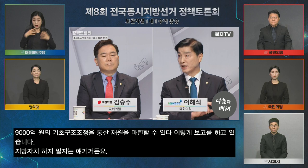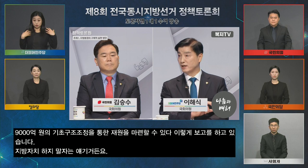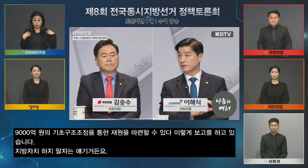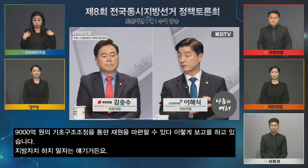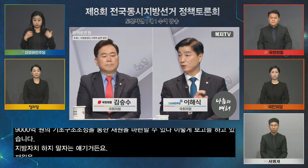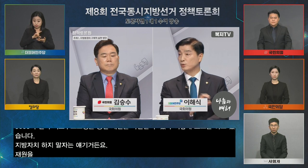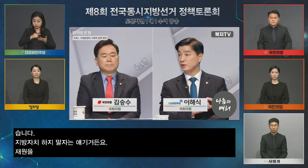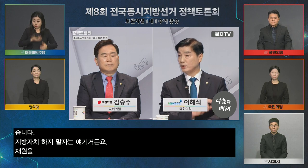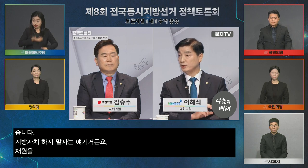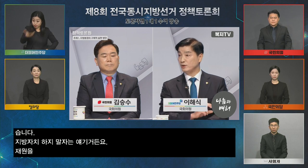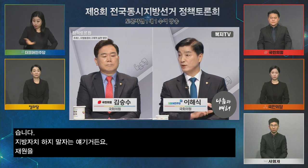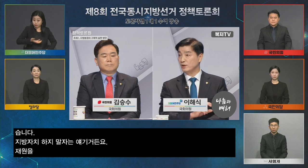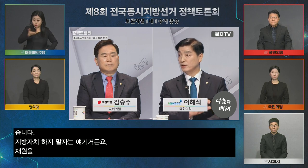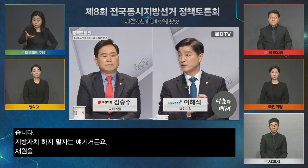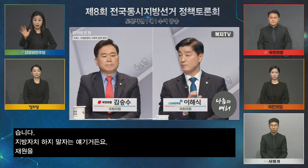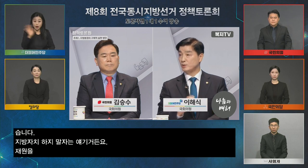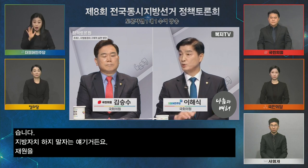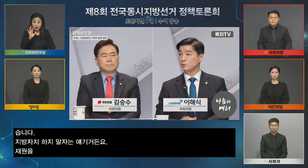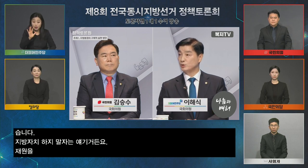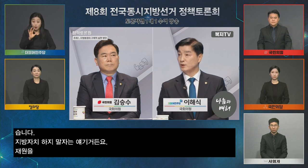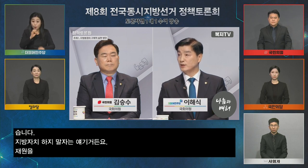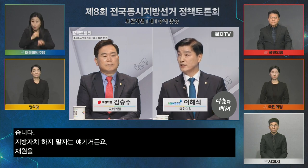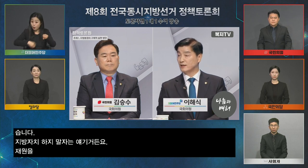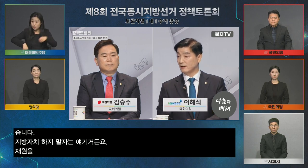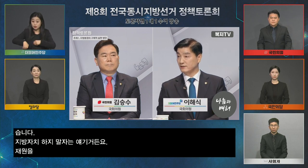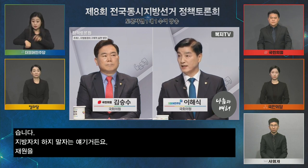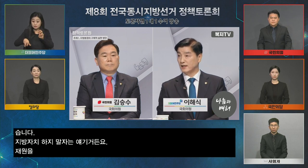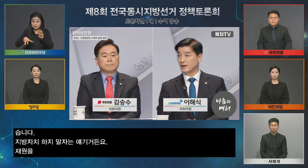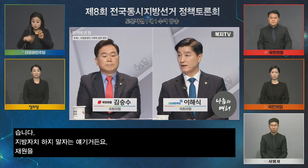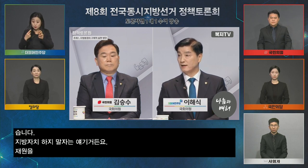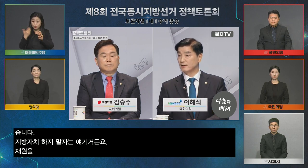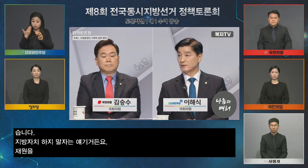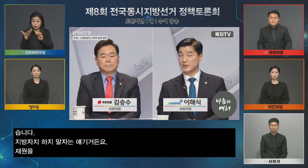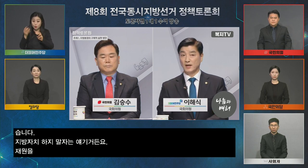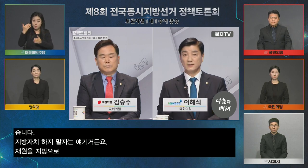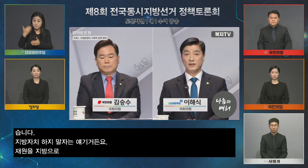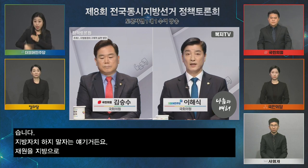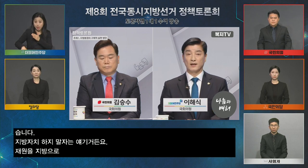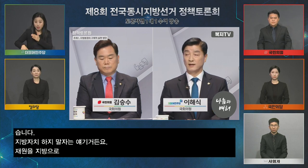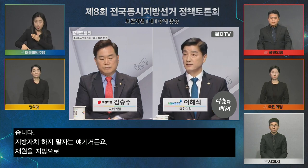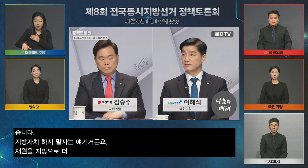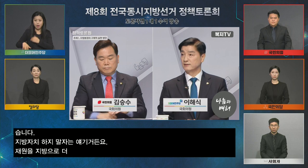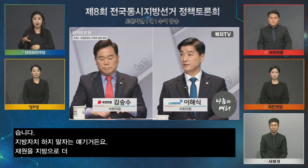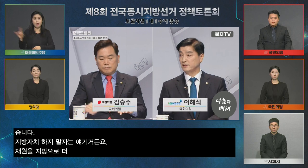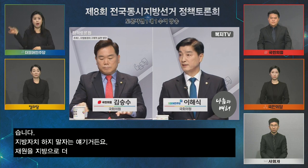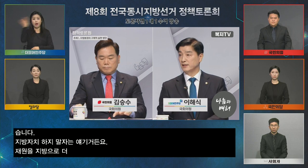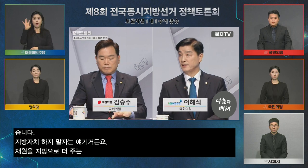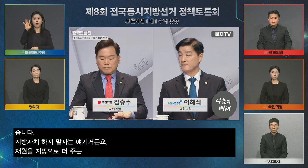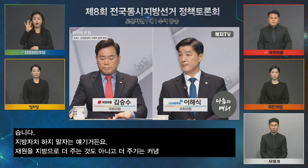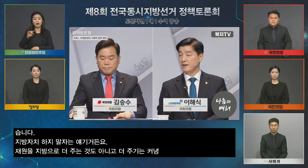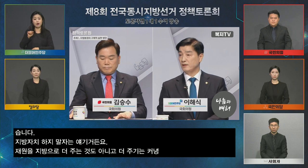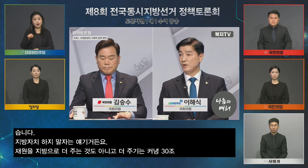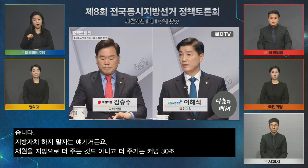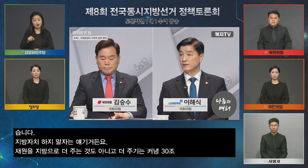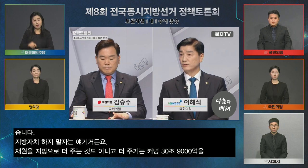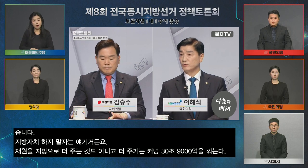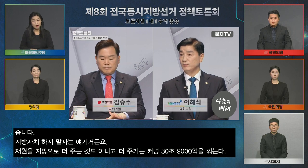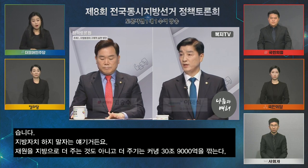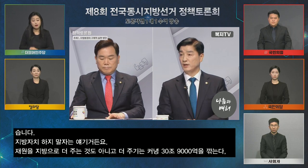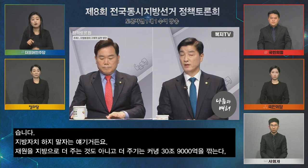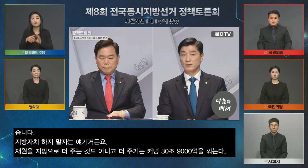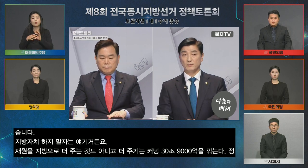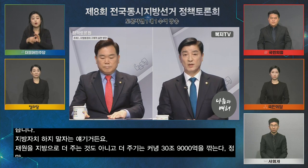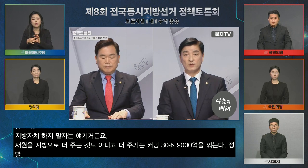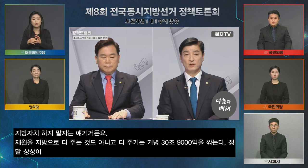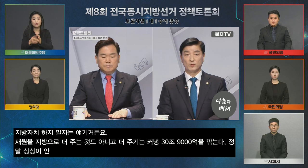모르되 더 주기는커녕 30조 9천억을 깍는다. 정말 상상이 안 가는 일인데 이와 관련해서